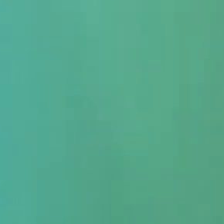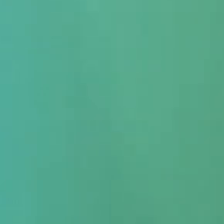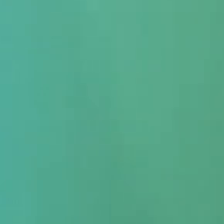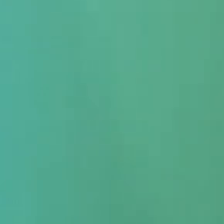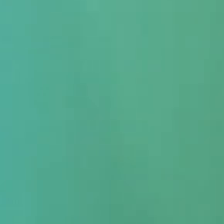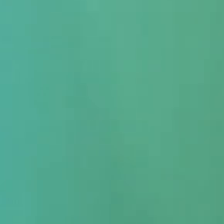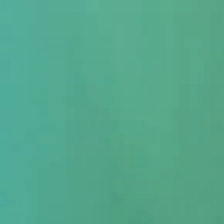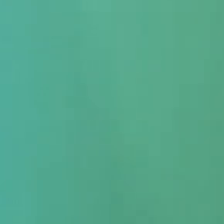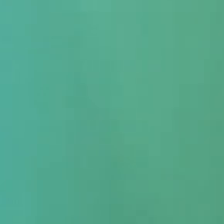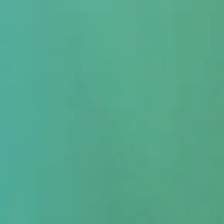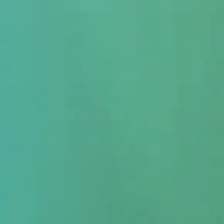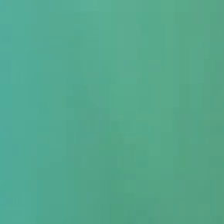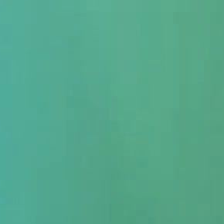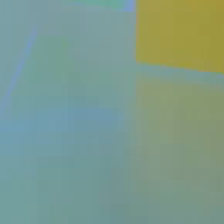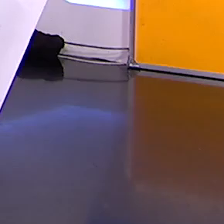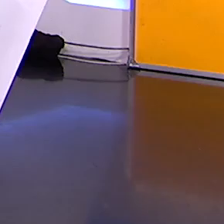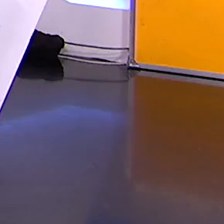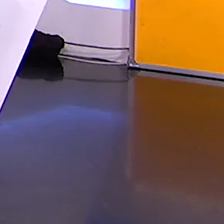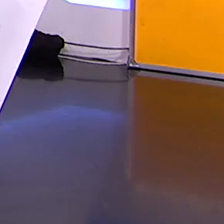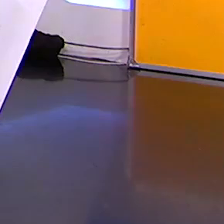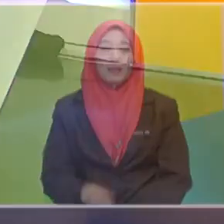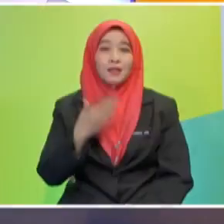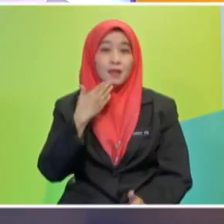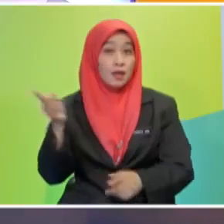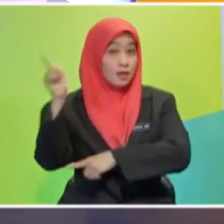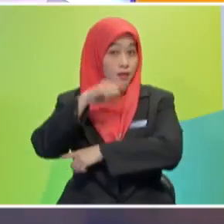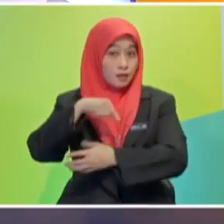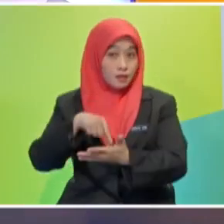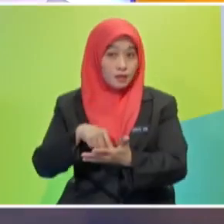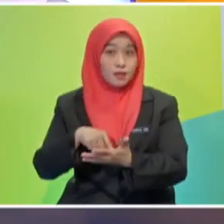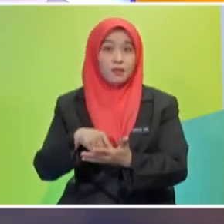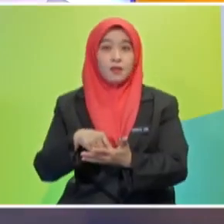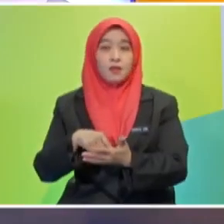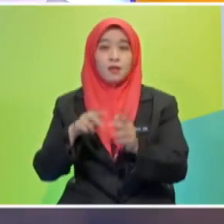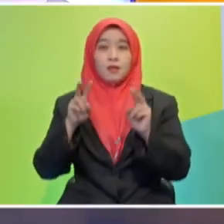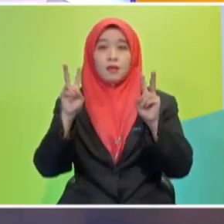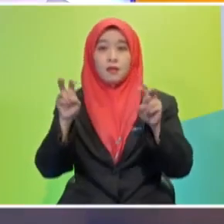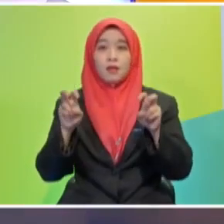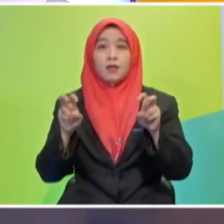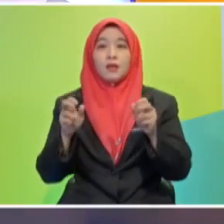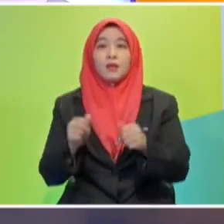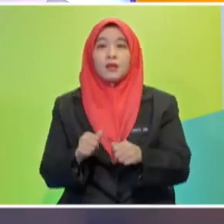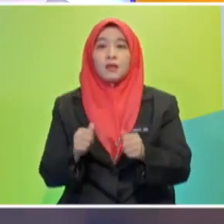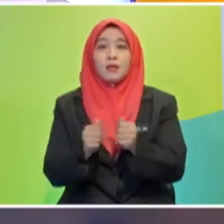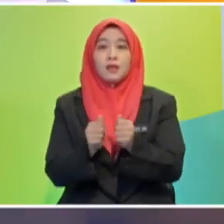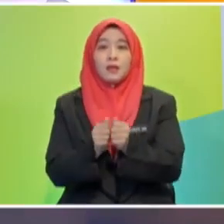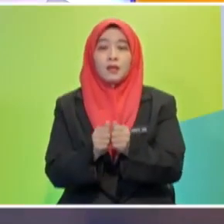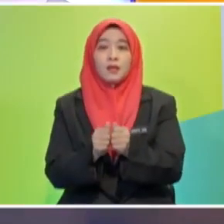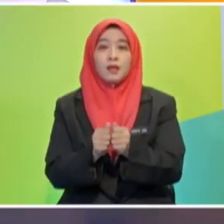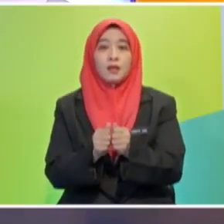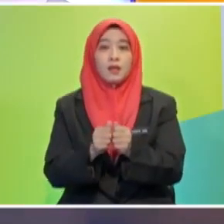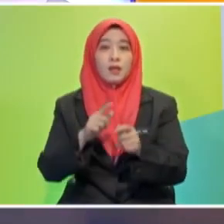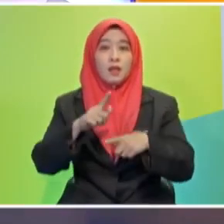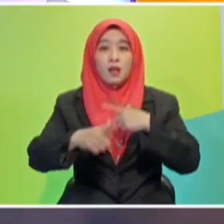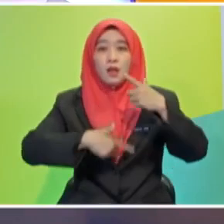Cikgu. Dekat tepi sana. Baik. Jadi pada hari ini, Cikgu, berkaitan dengan kita punya lakonan tadi,